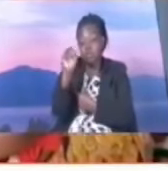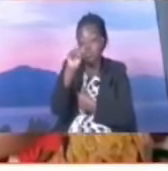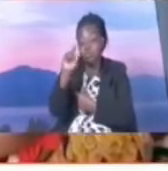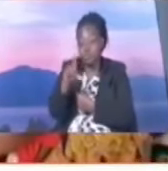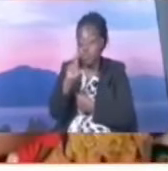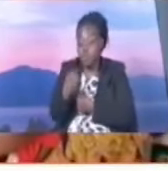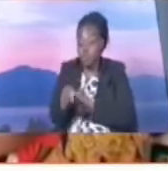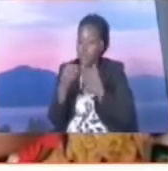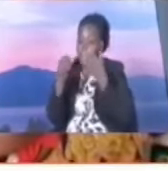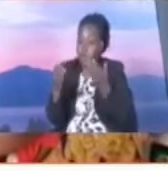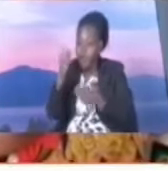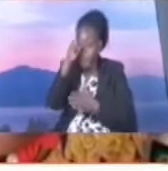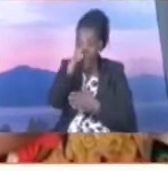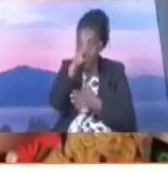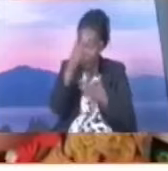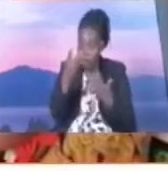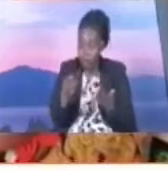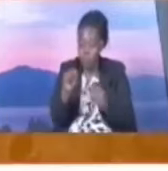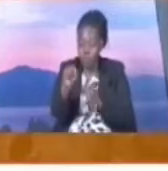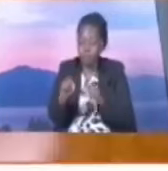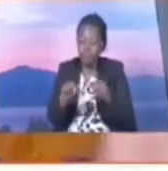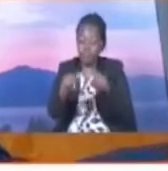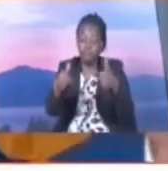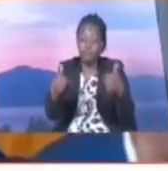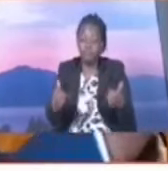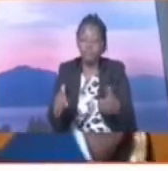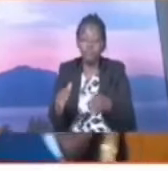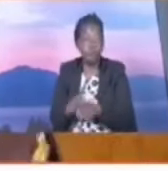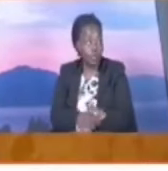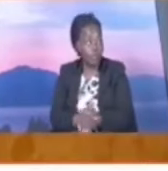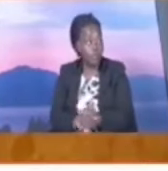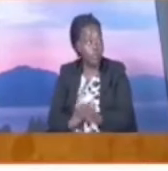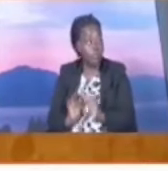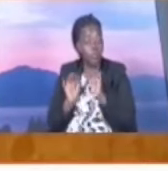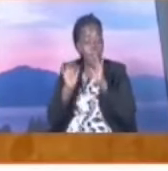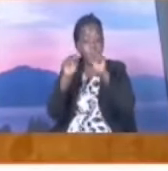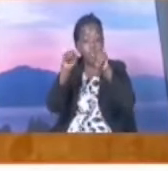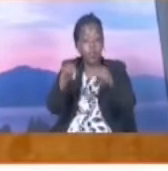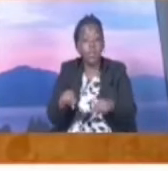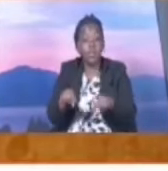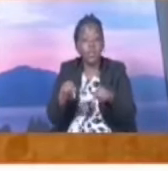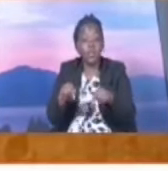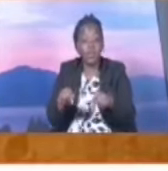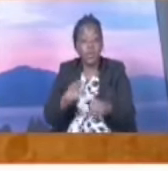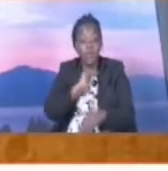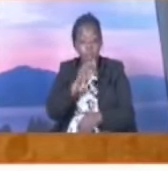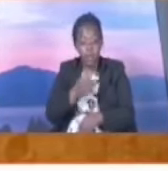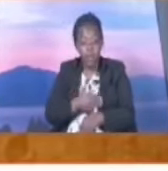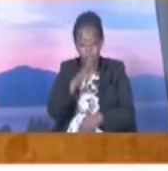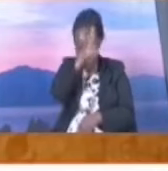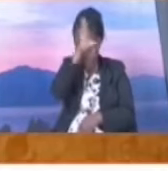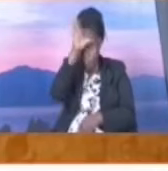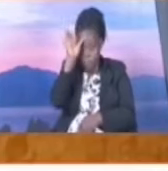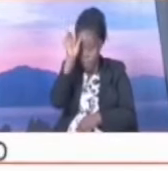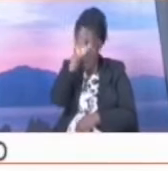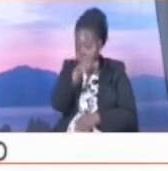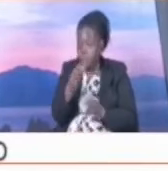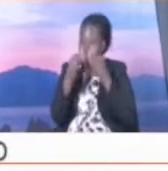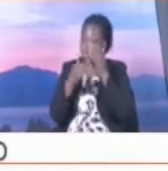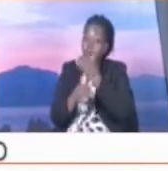okusobesa omutanda okulamula obulungi Obuganda. Tukuŋŋaanye wano olwaleero nga fabululyo okwebaza Katonda